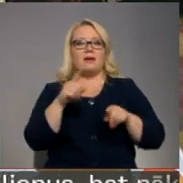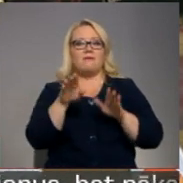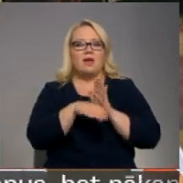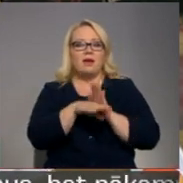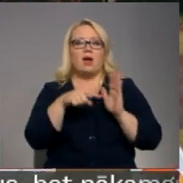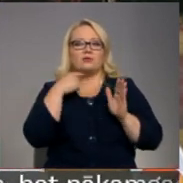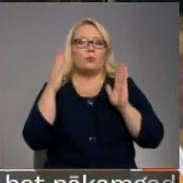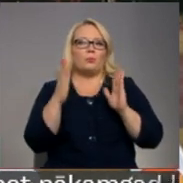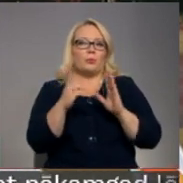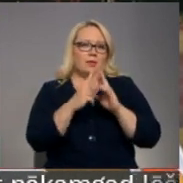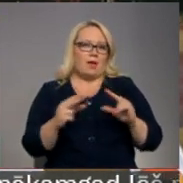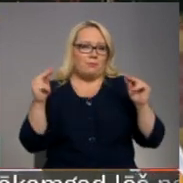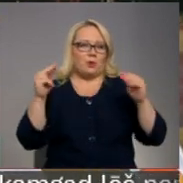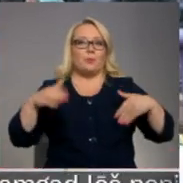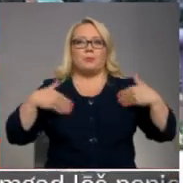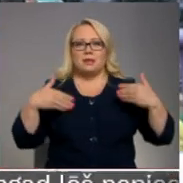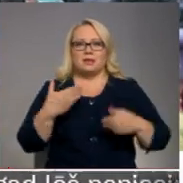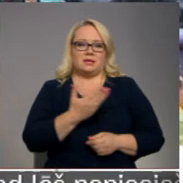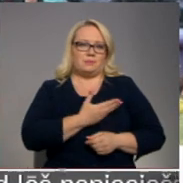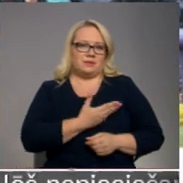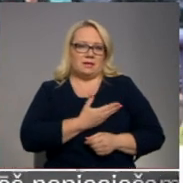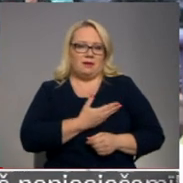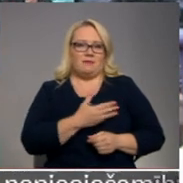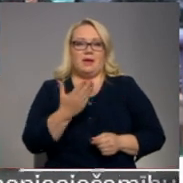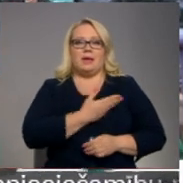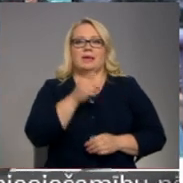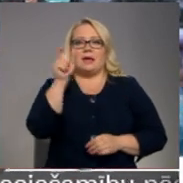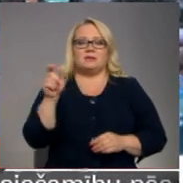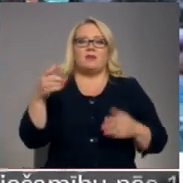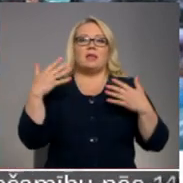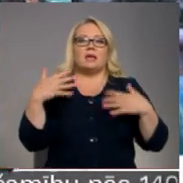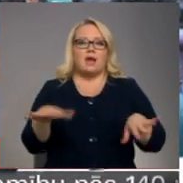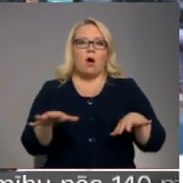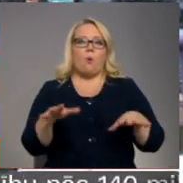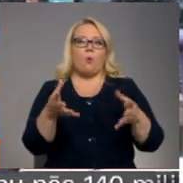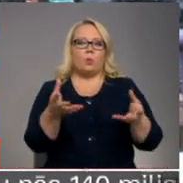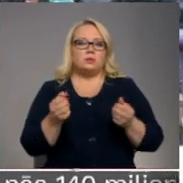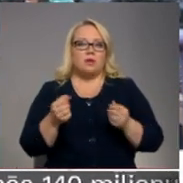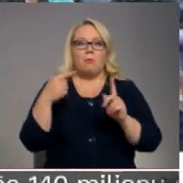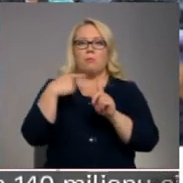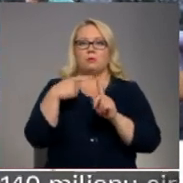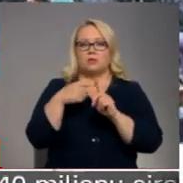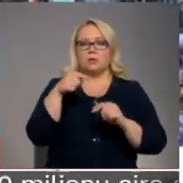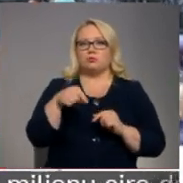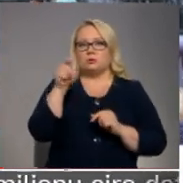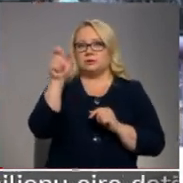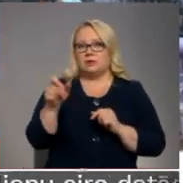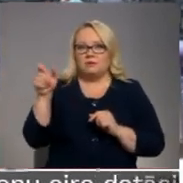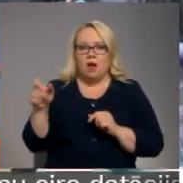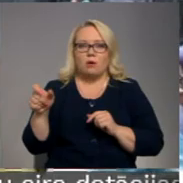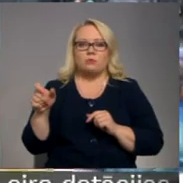vienkārši laimīgi un priecāties par dzīvi. Iedzīvotāji, cik es skatos, jau uzņem ļoti pozitīvus cilvēkus.